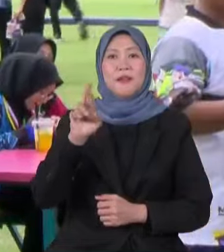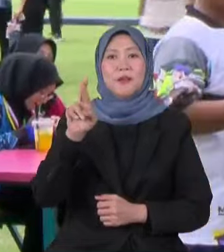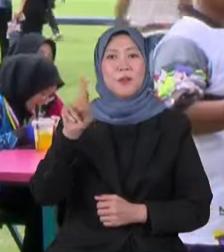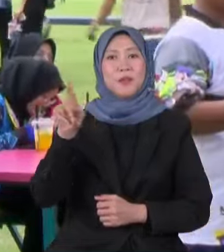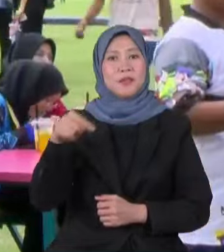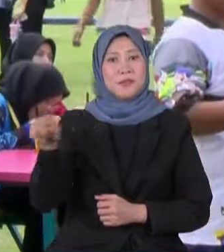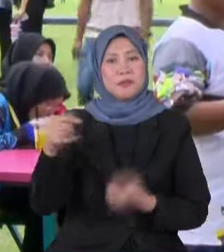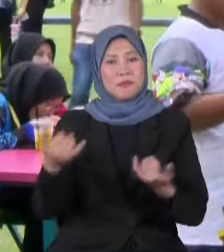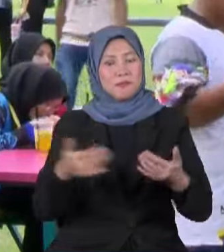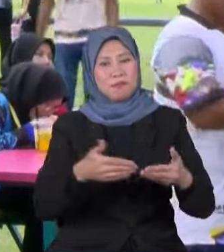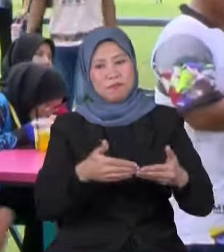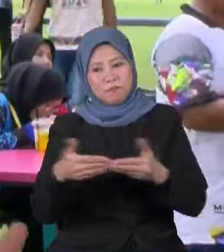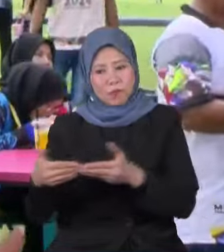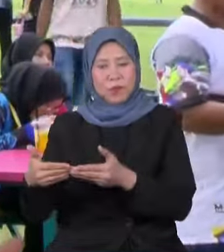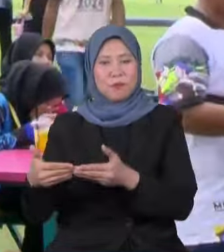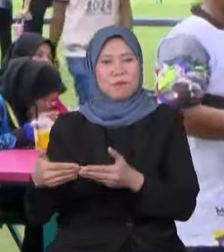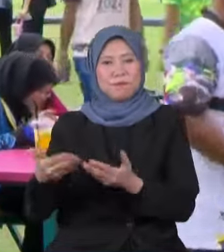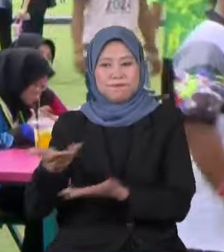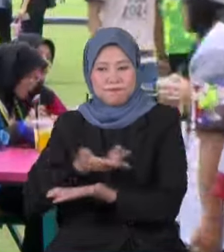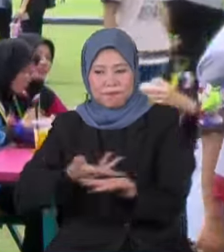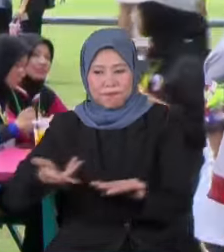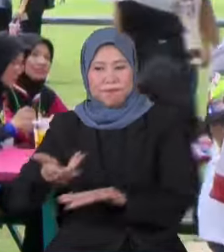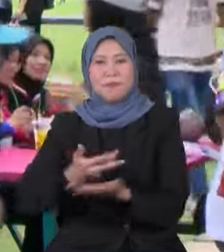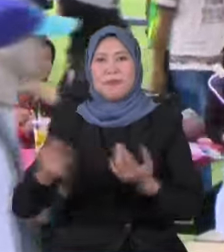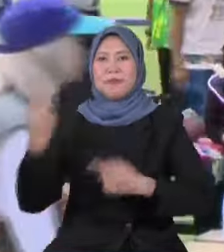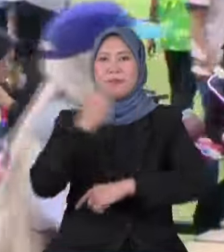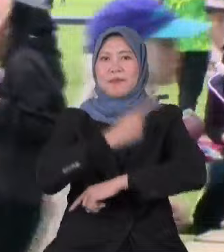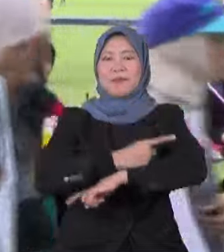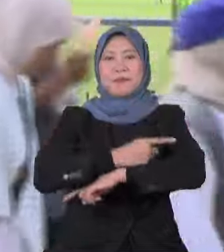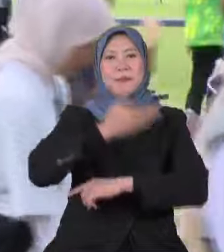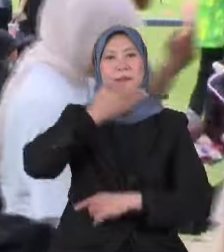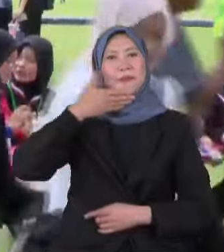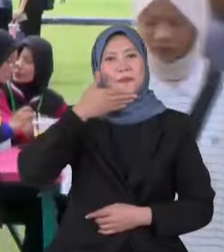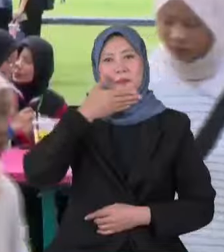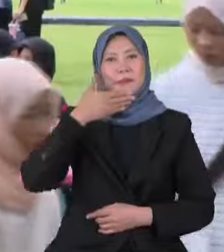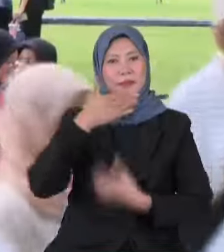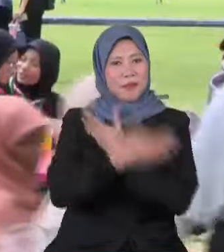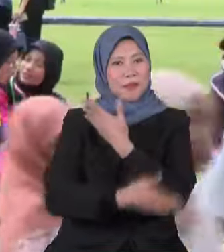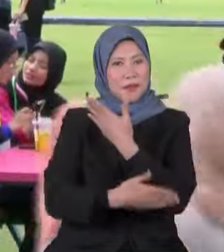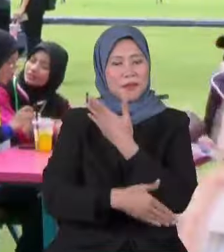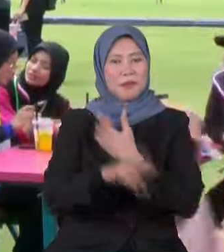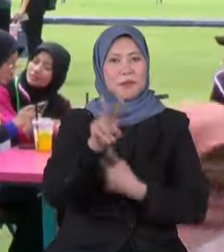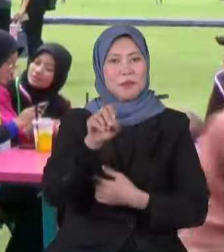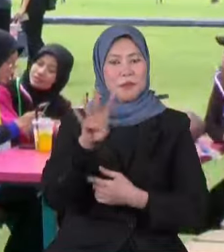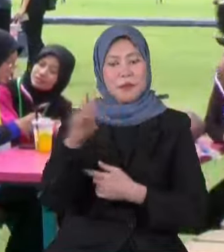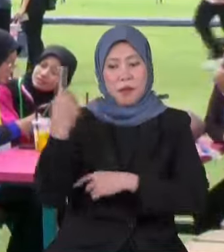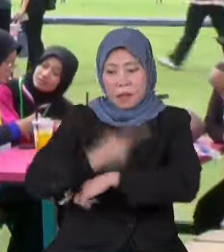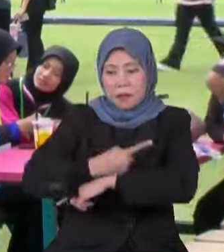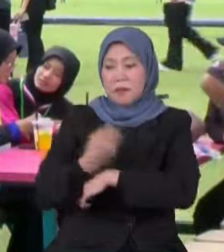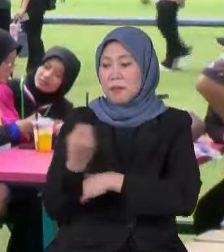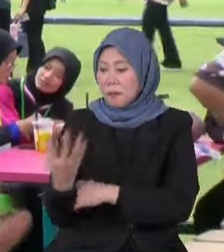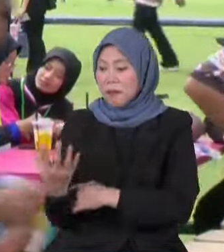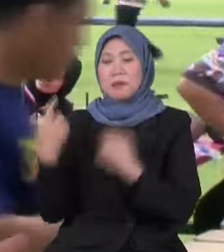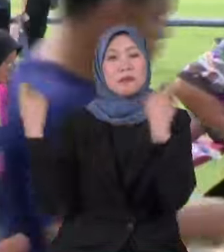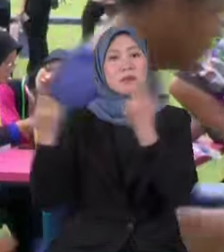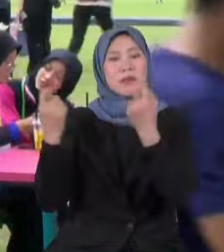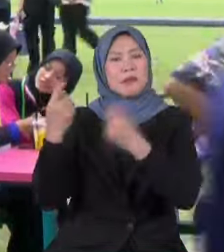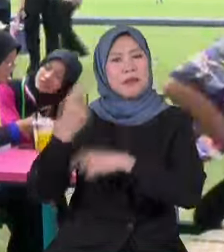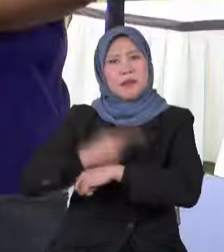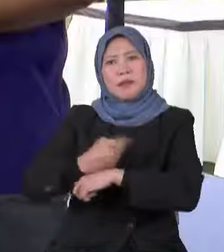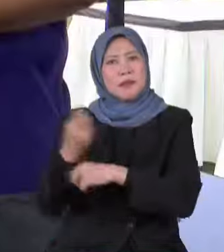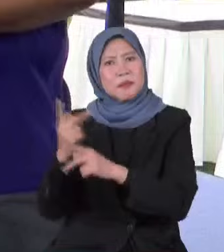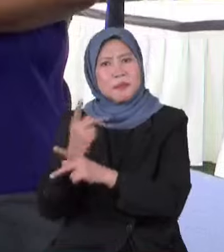ni. Kita nak war-warkan lagi mengenai hari yang bermakna ini, Hari Belia Negara 2024. Hari yang keberapa? Hari sambutannya yang